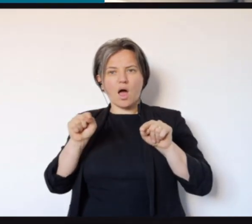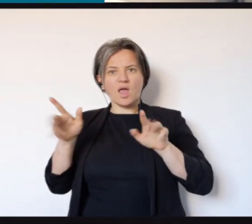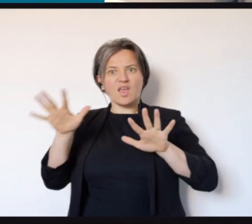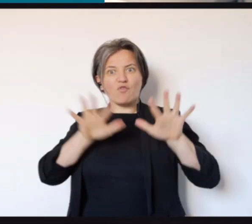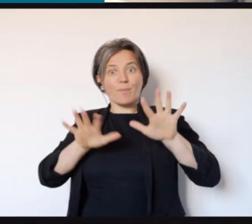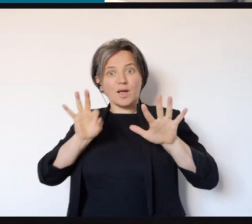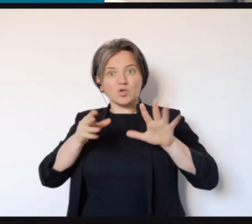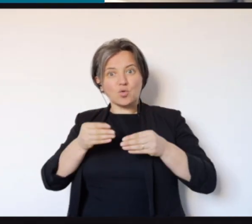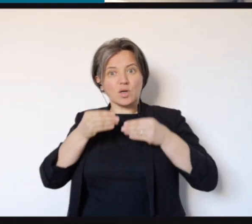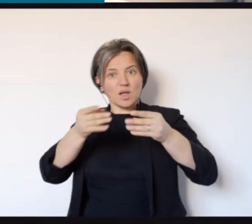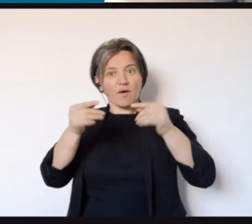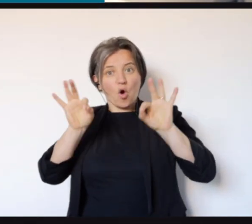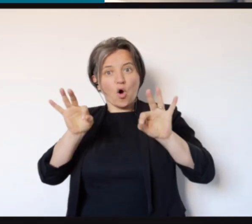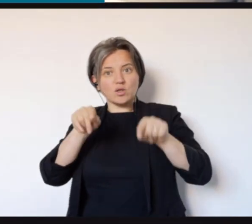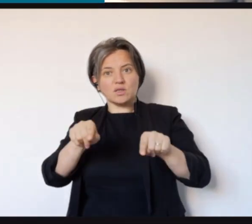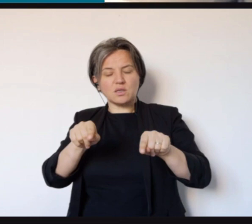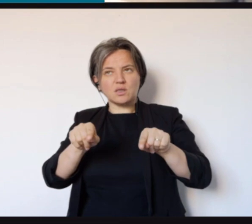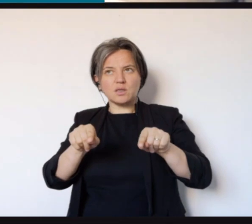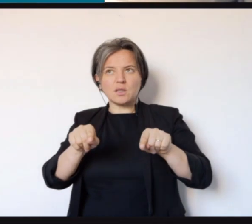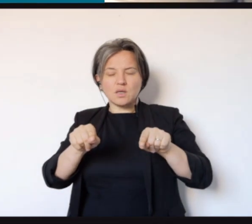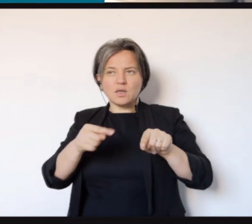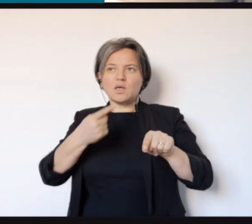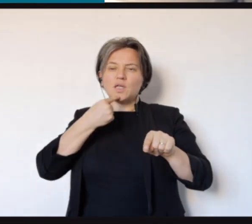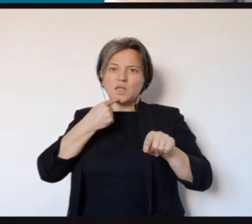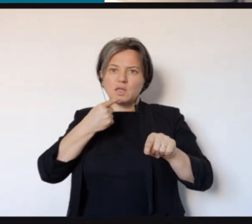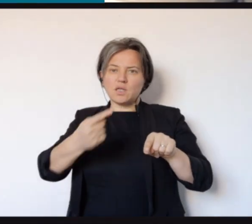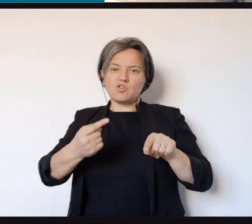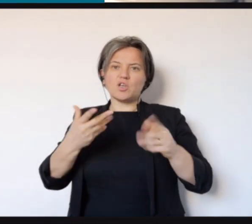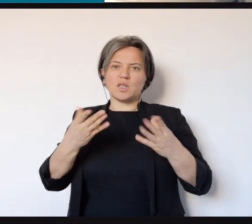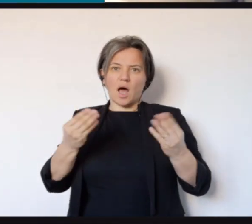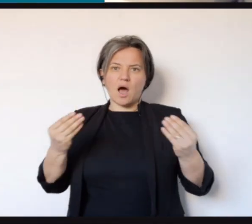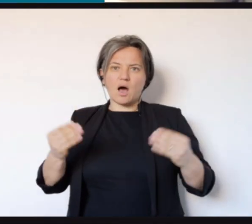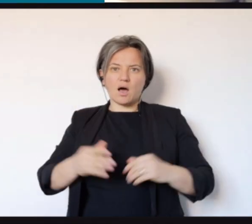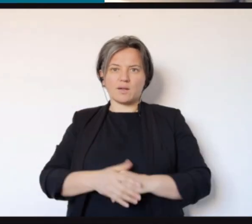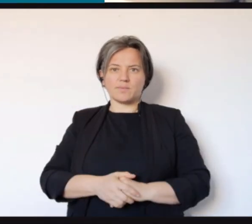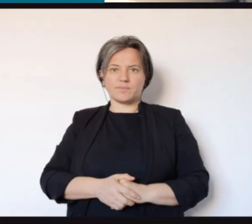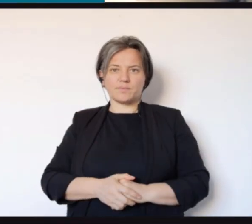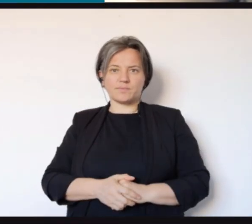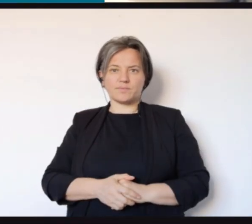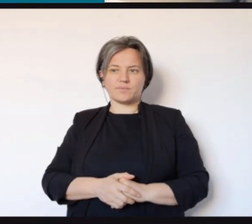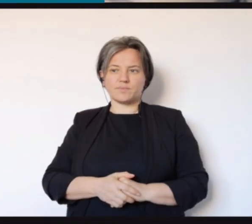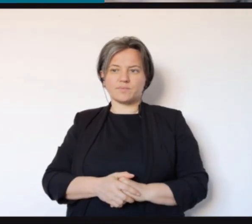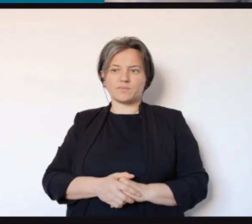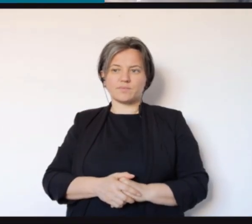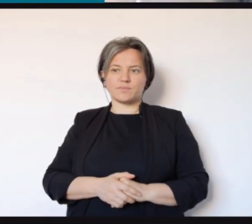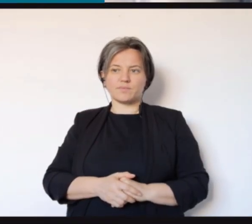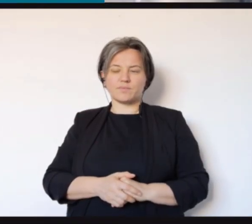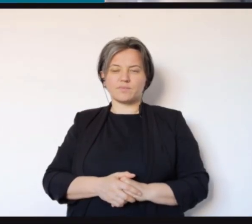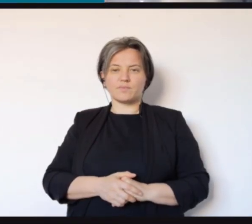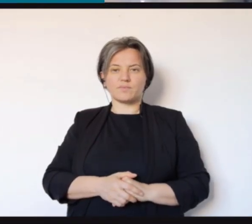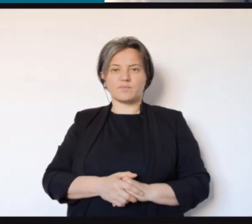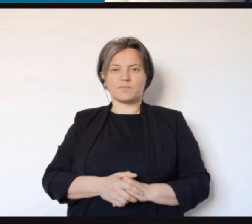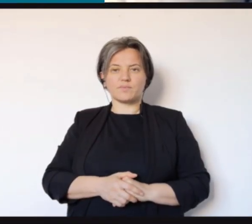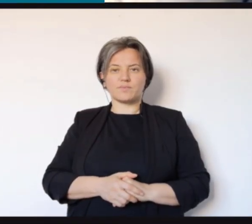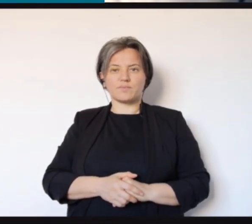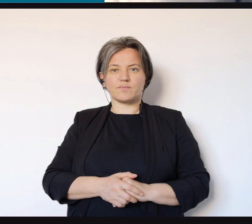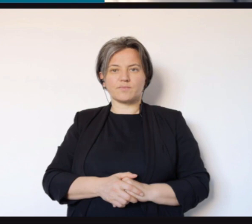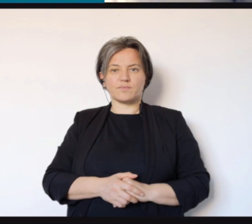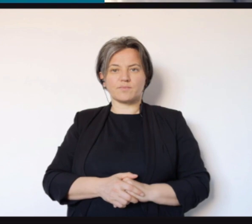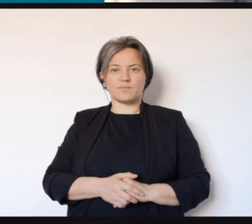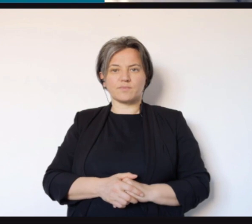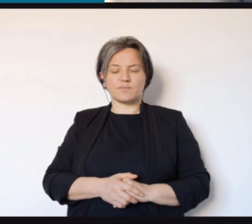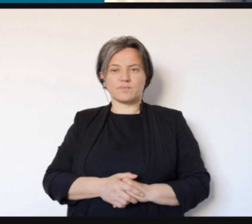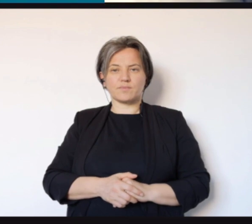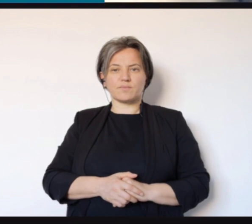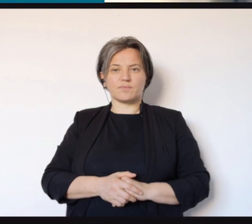Quell'esperienza di informazione ci dice alcune cose, che per andare